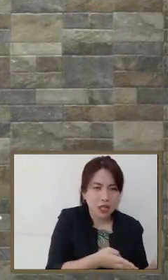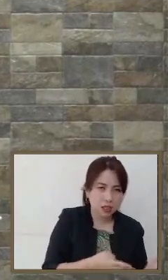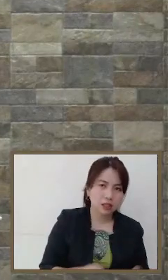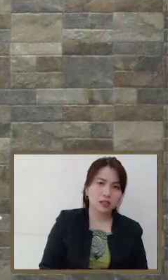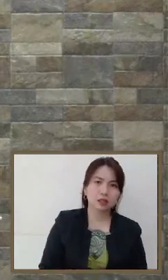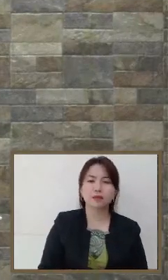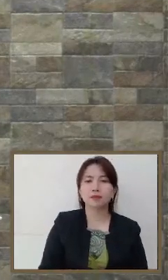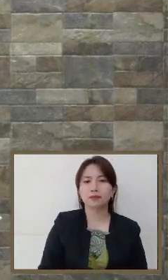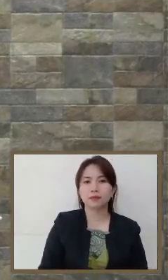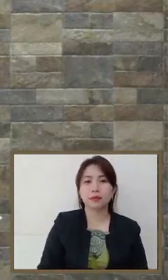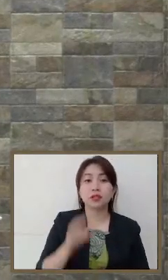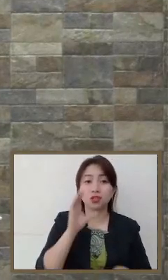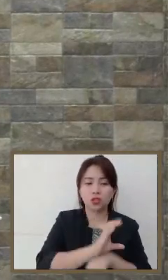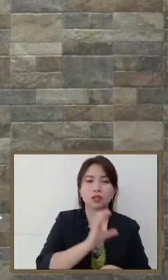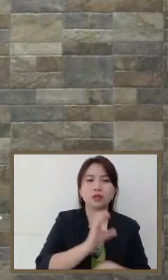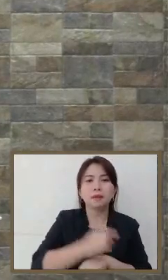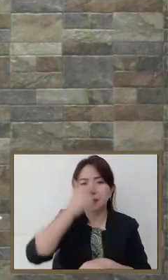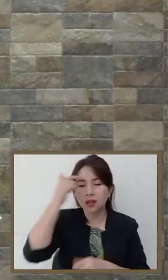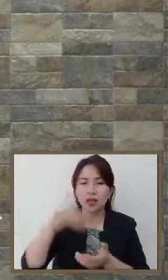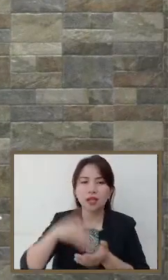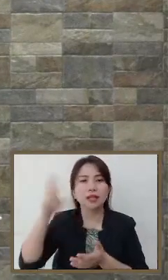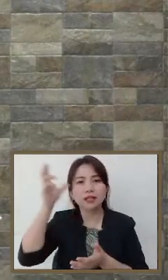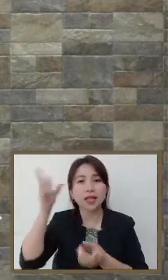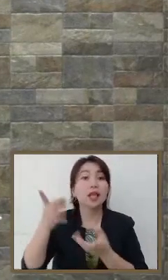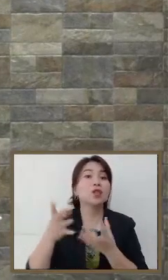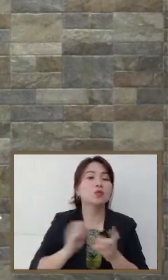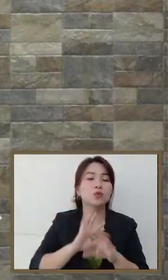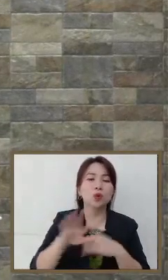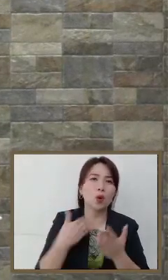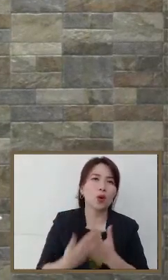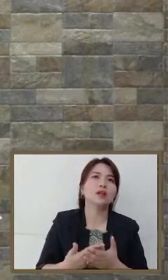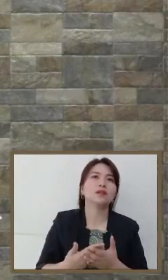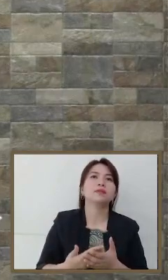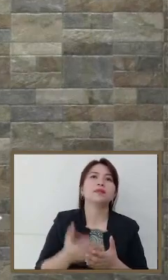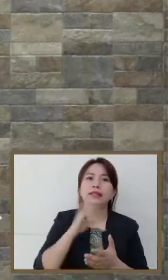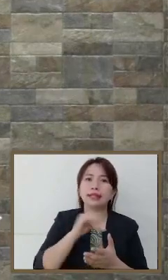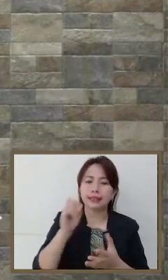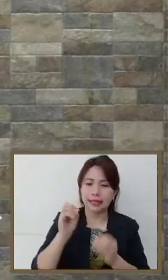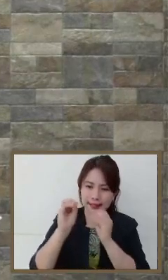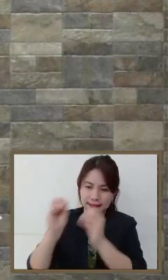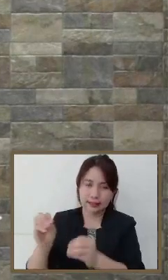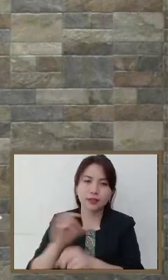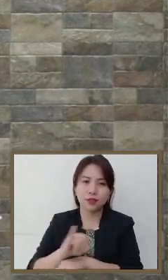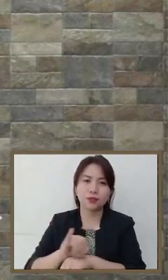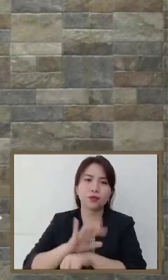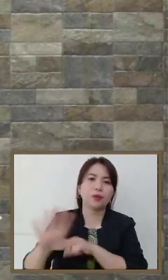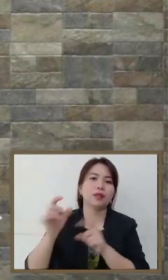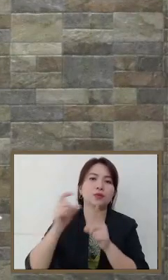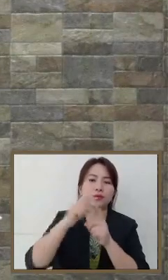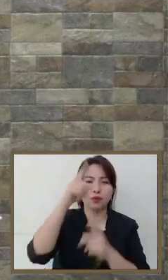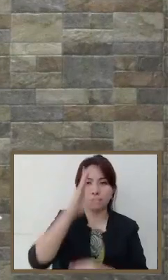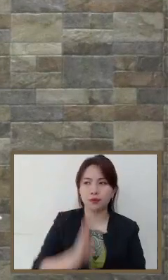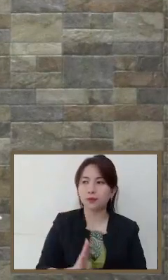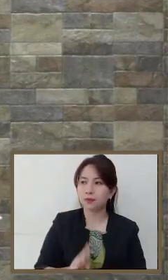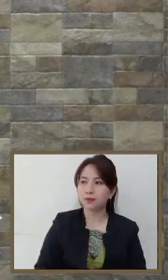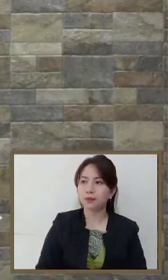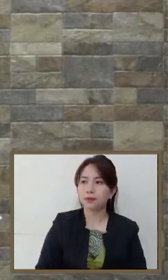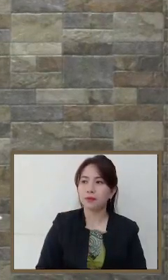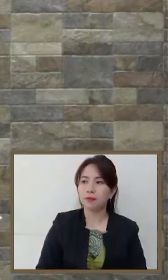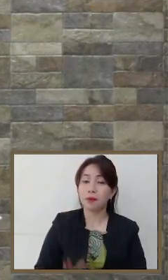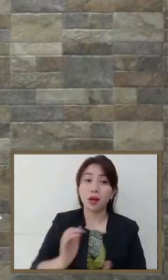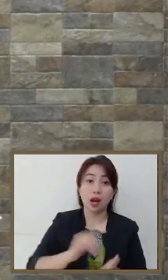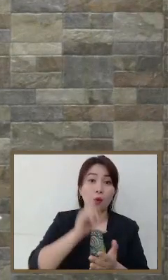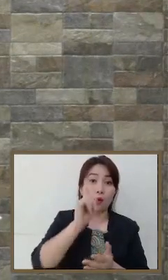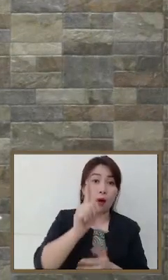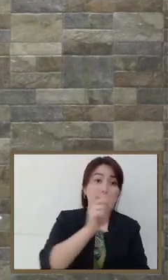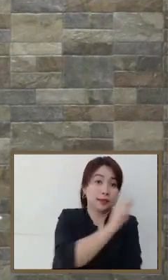yan ng diyablo na gumawa ng kasalanan Pilitin mo silang pumunta dito maimpluwensya ng salita ng Diyos Amen isa sa nature